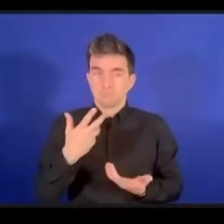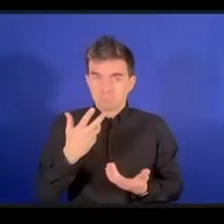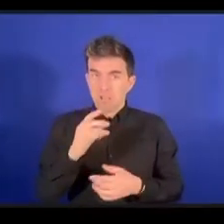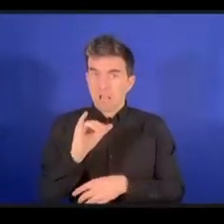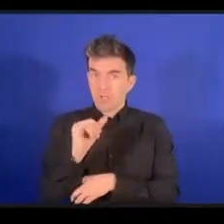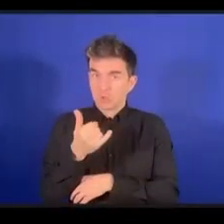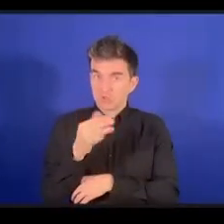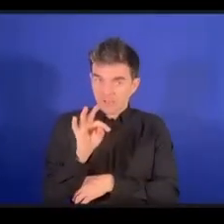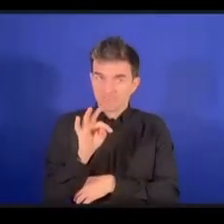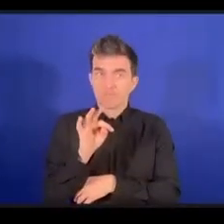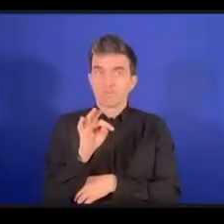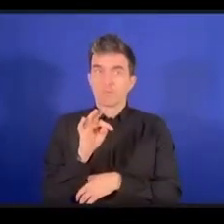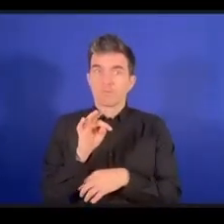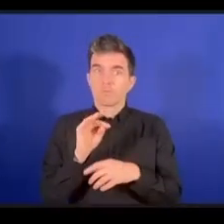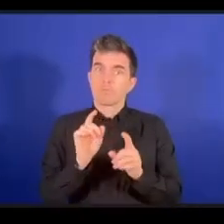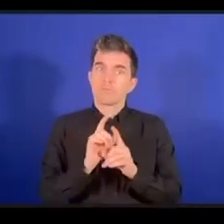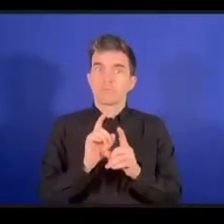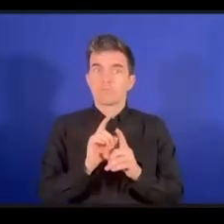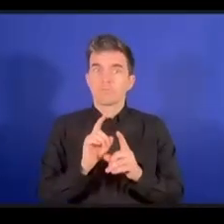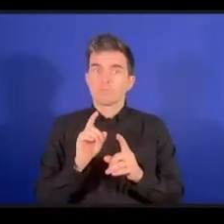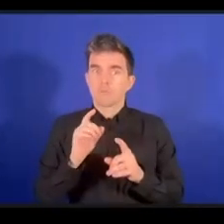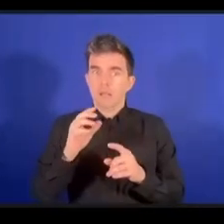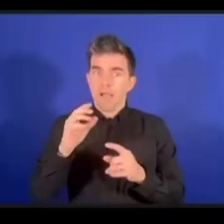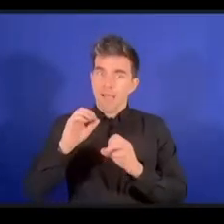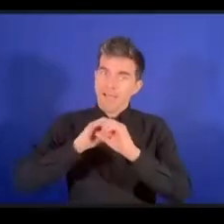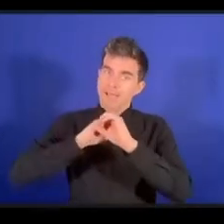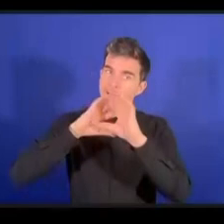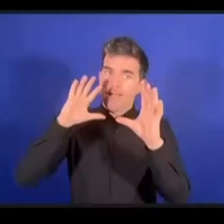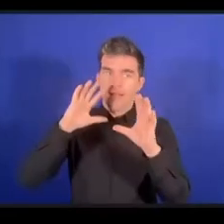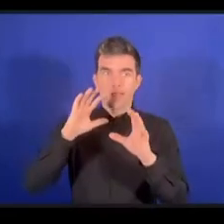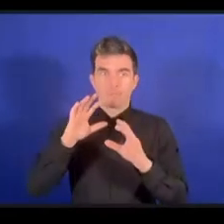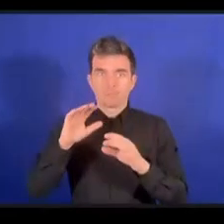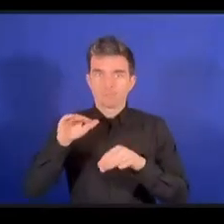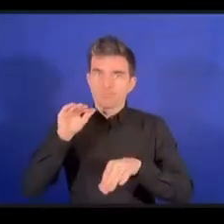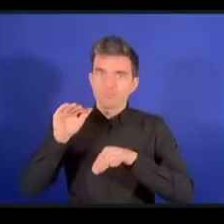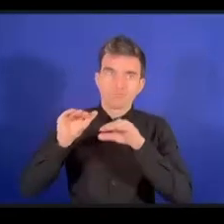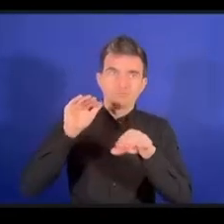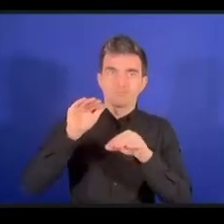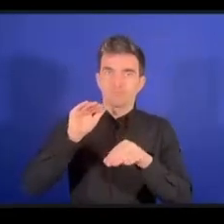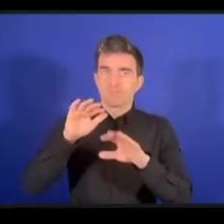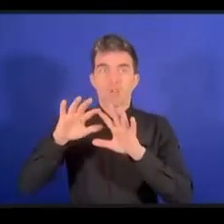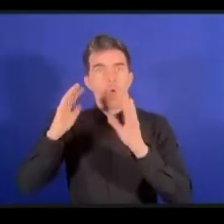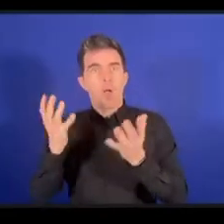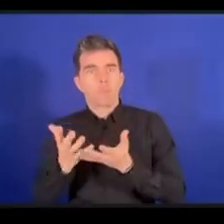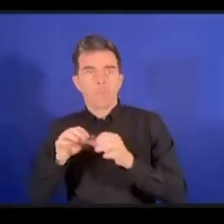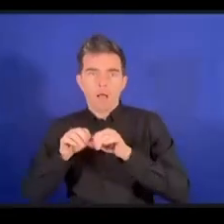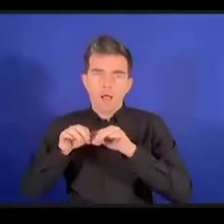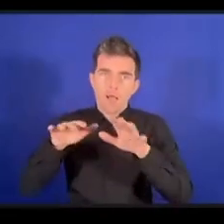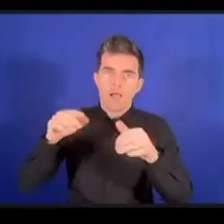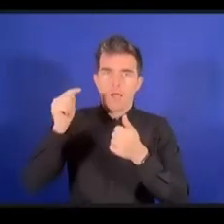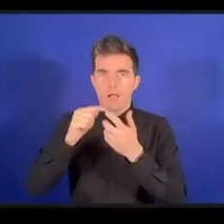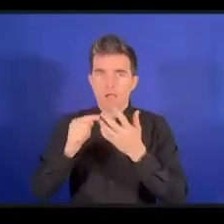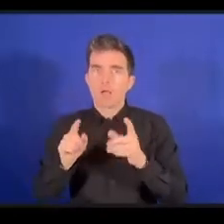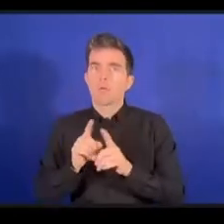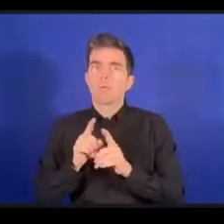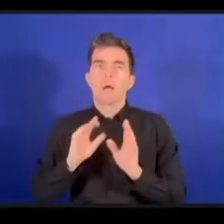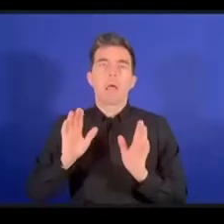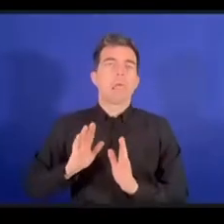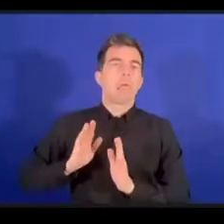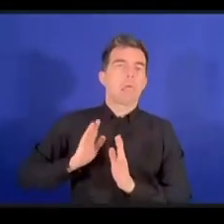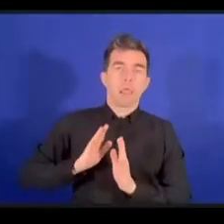在未来呢，我们知道 GDC 达成了以后，然后能够达成一个更加全面的这样